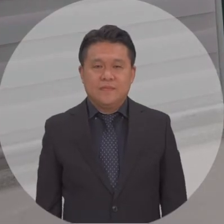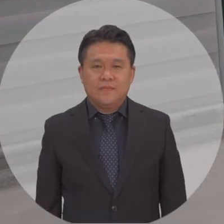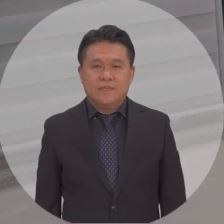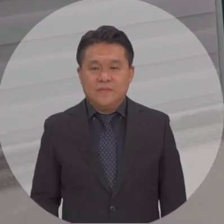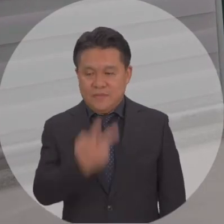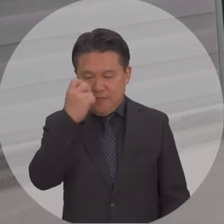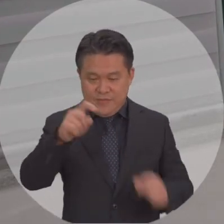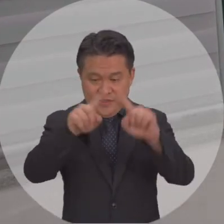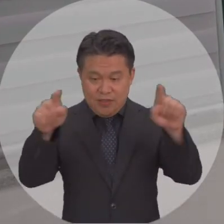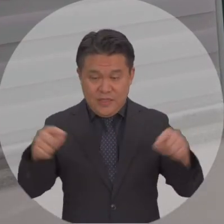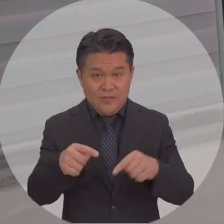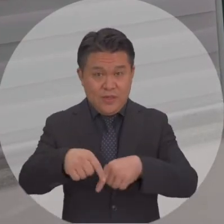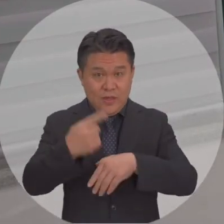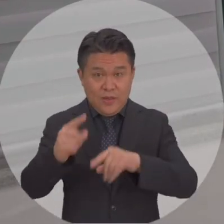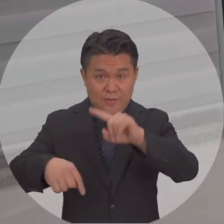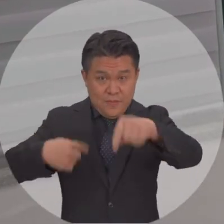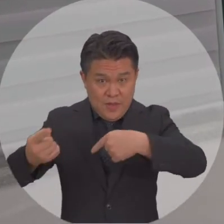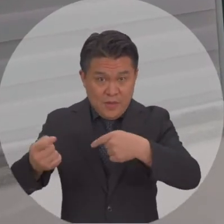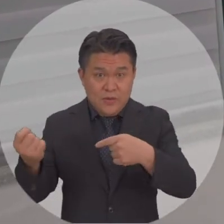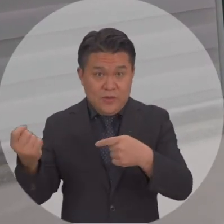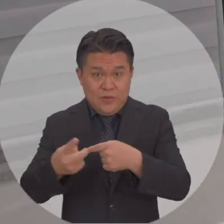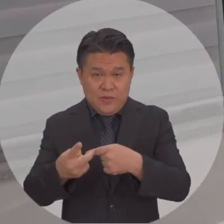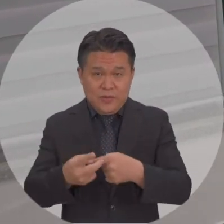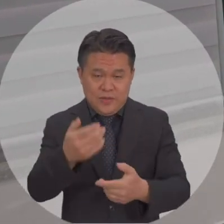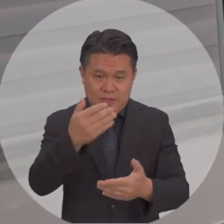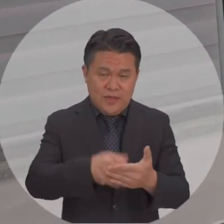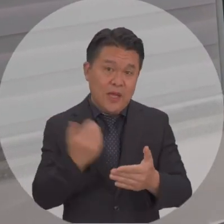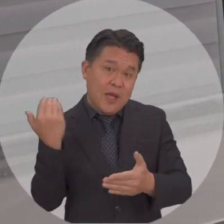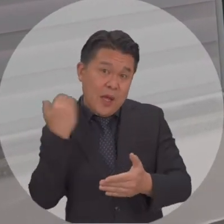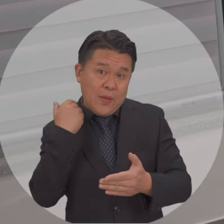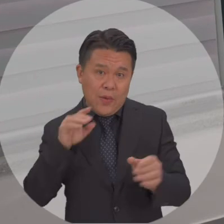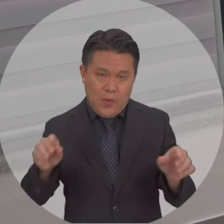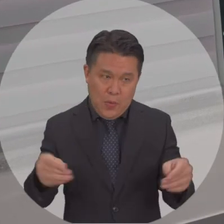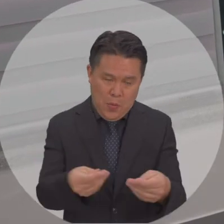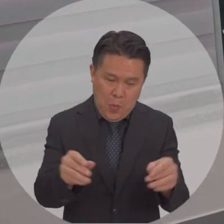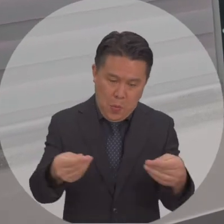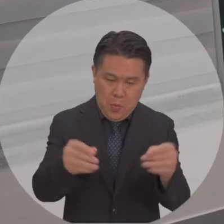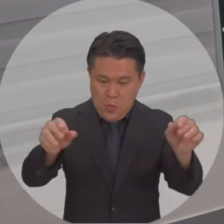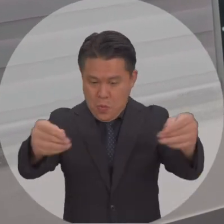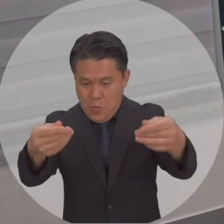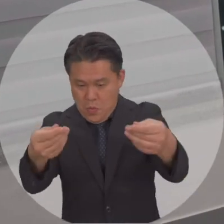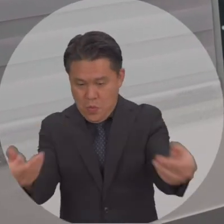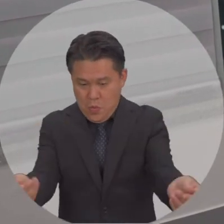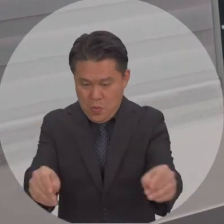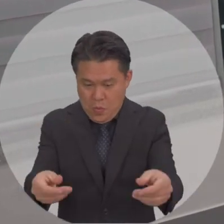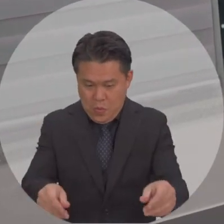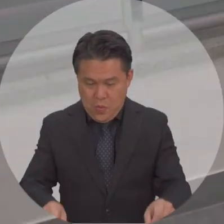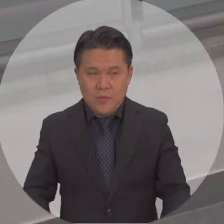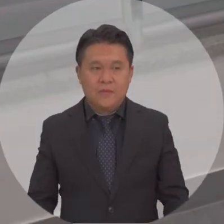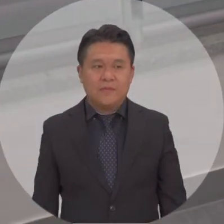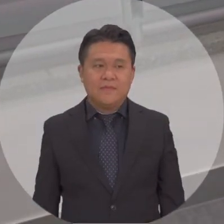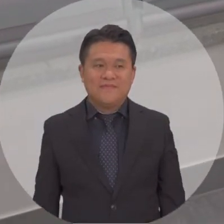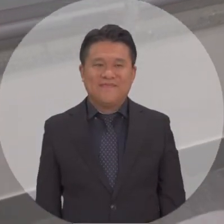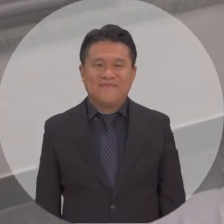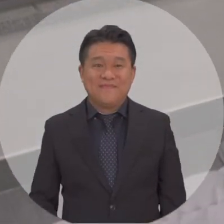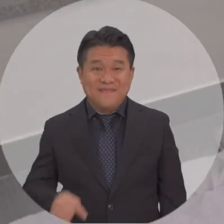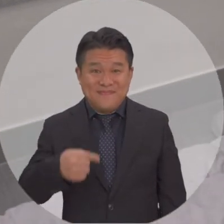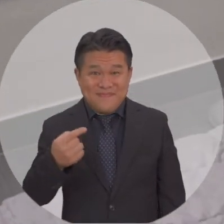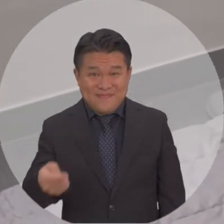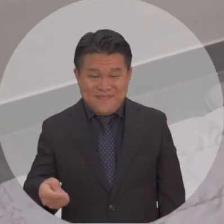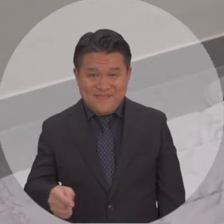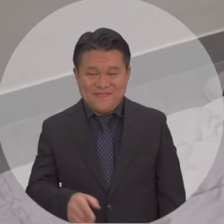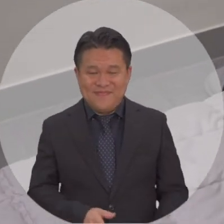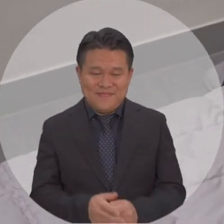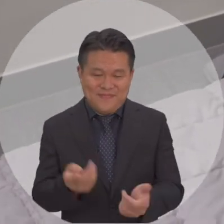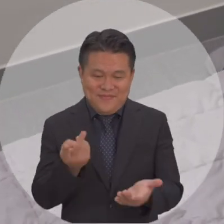102 커버를 바꾸고 베개 커버에 남은 부분은 보이지 않게 안쪽으로 접어 넣습니다 베개를 침대